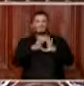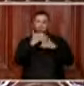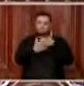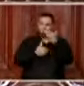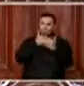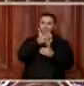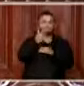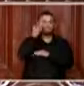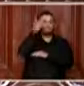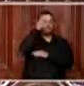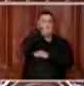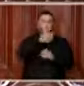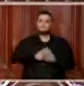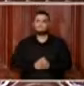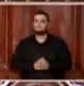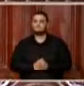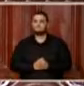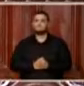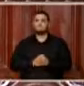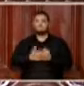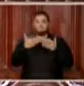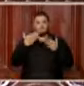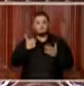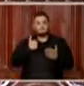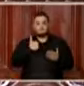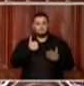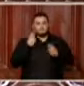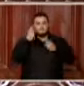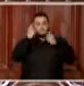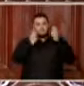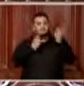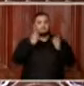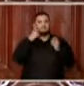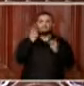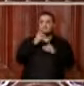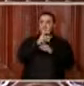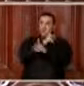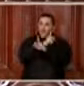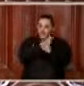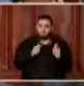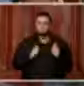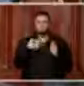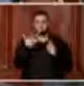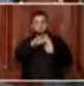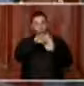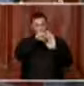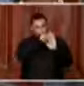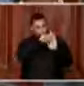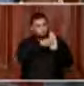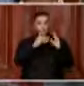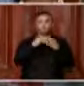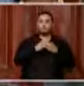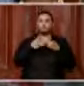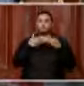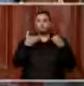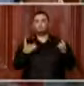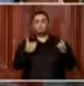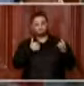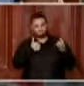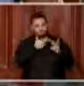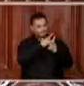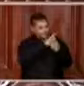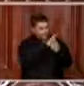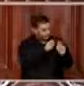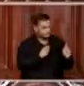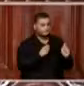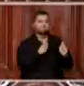ولاستمراريتها، وساهرا على احترام دستورها. عليه أن